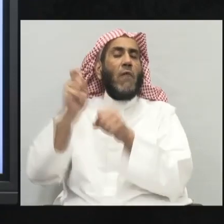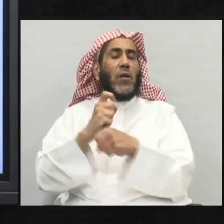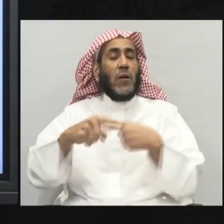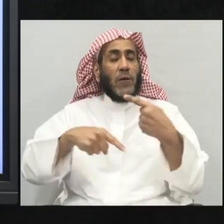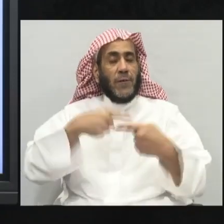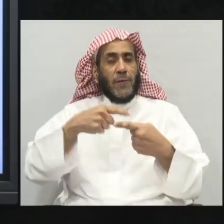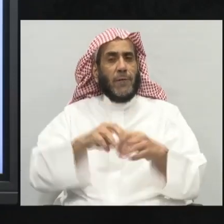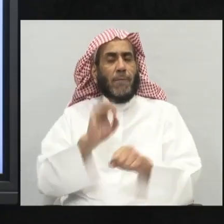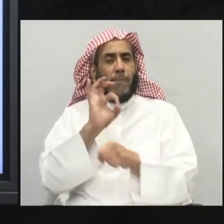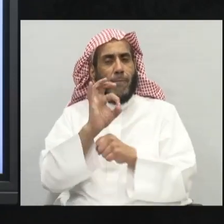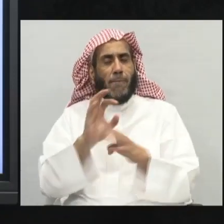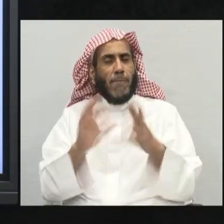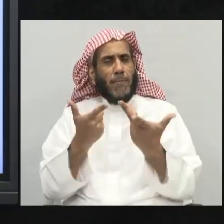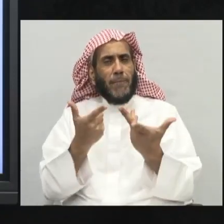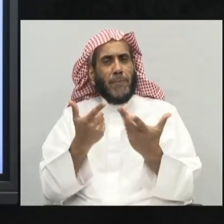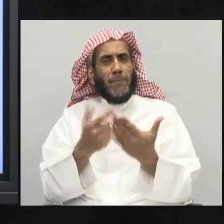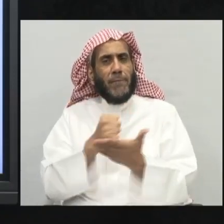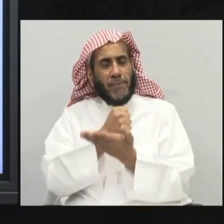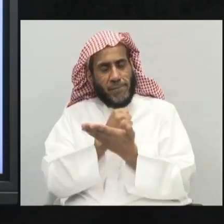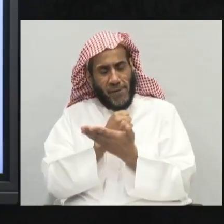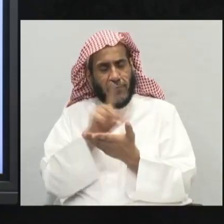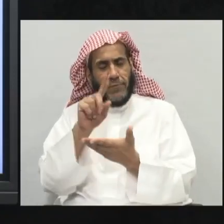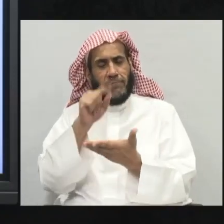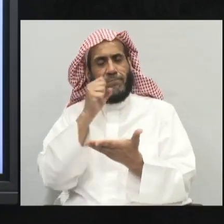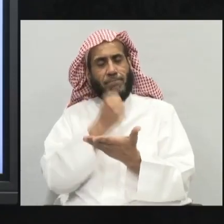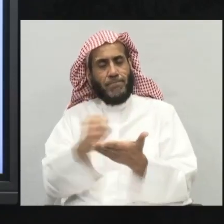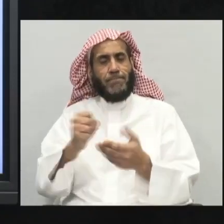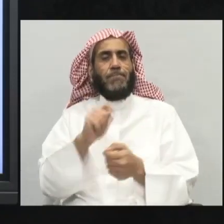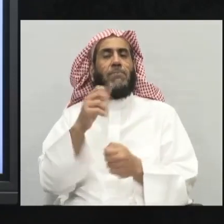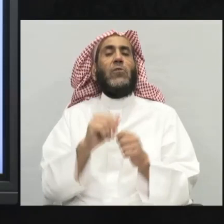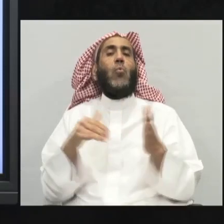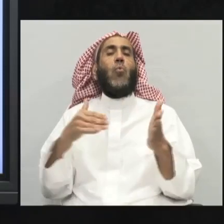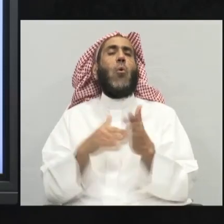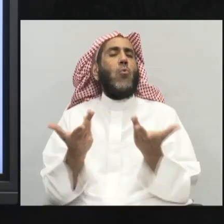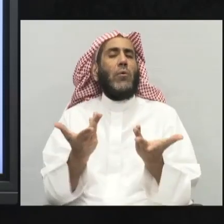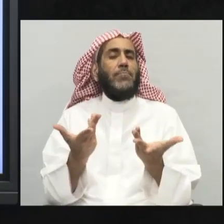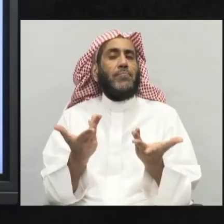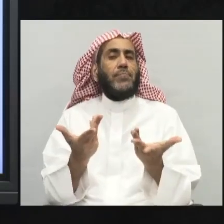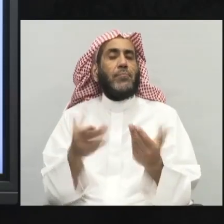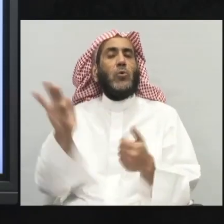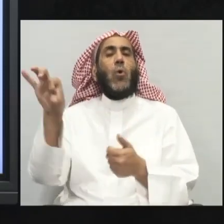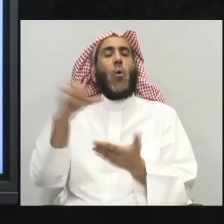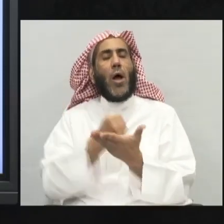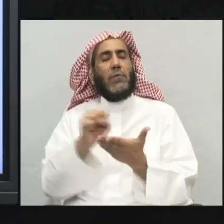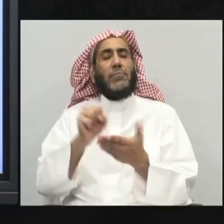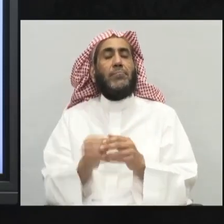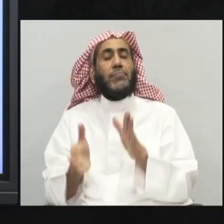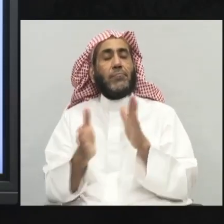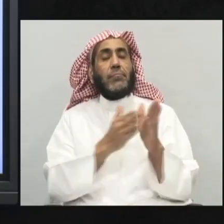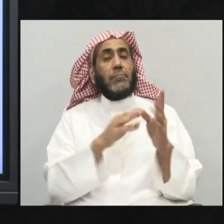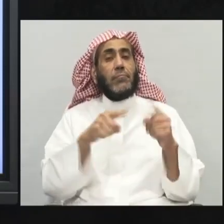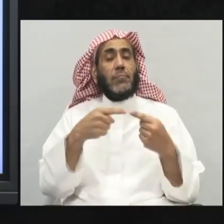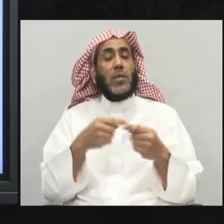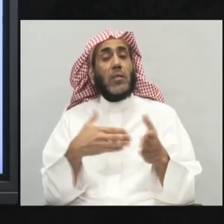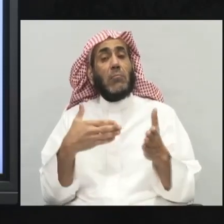مجزوم وعلامه جزمه احسنتم حذف حرف العله وهو الواو كذلك اذا